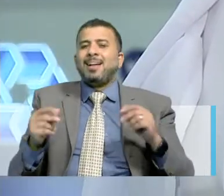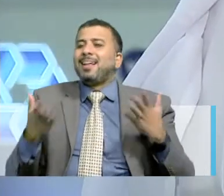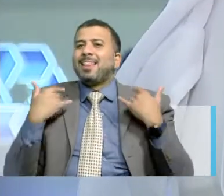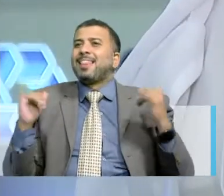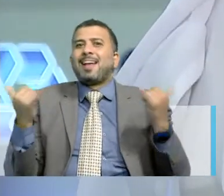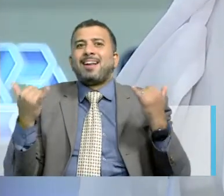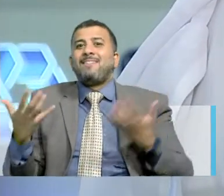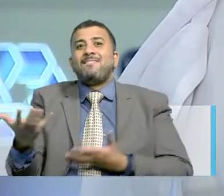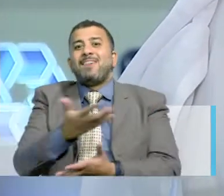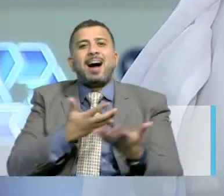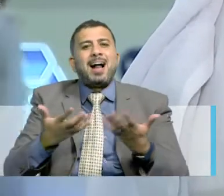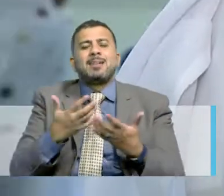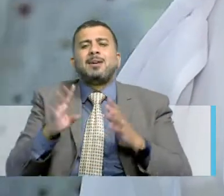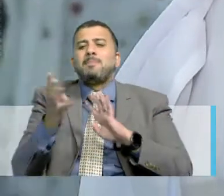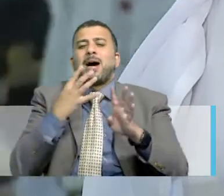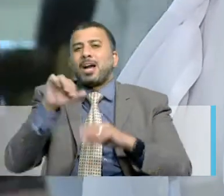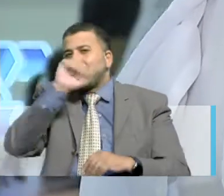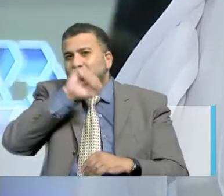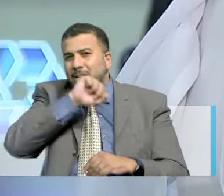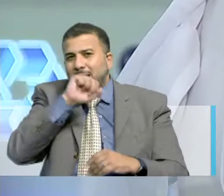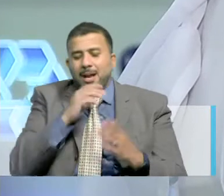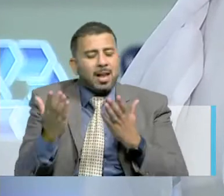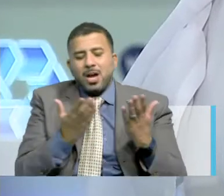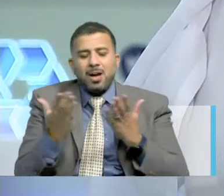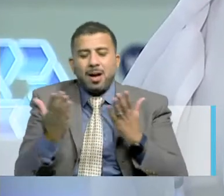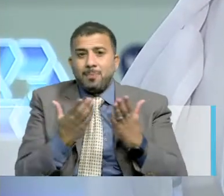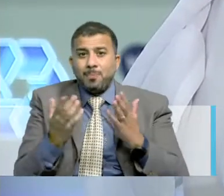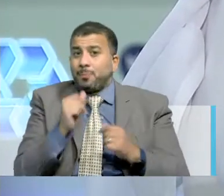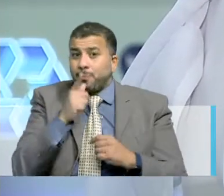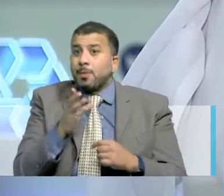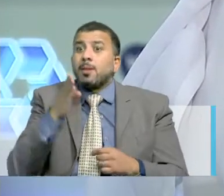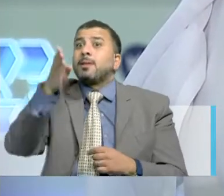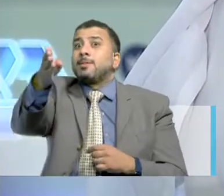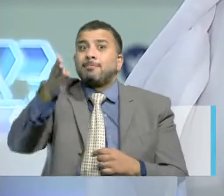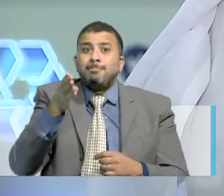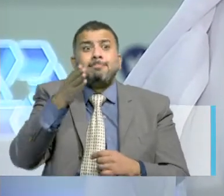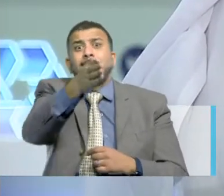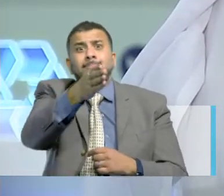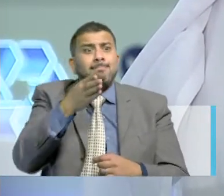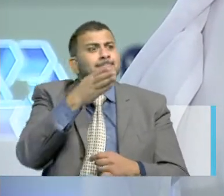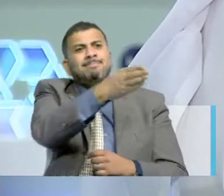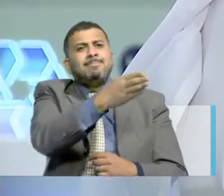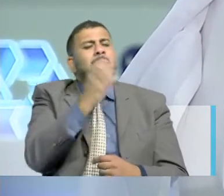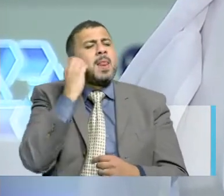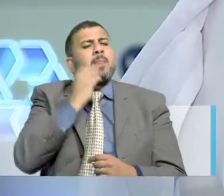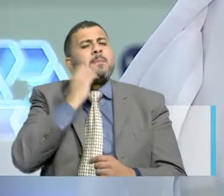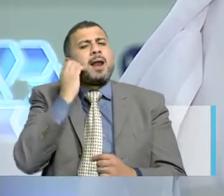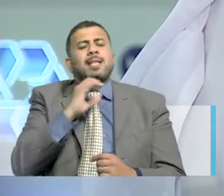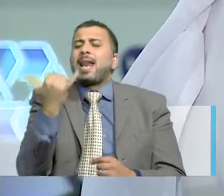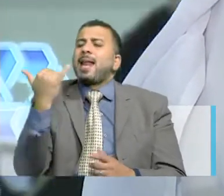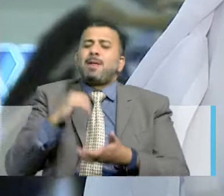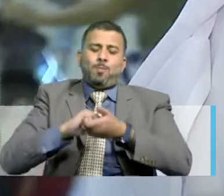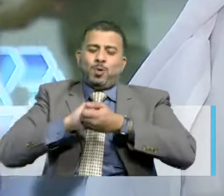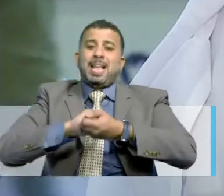ترويجية لفعاليات مهرجان الشارقة القرائي. نحن من خلال ذلك نصل إلى كل سكان دولة الإمارات العربية المتحدة